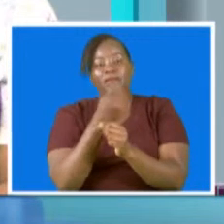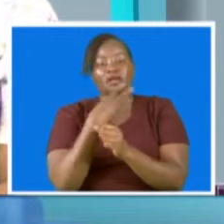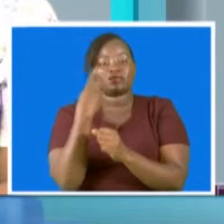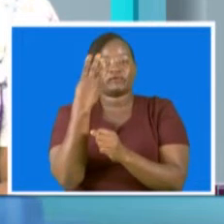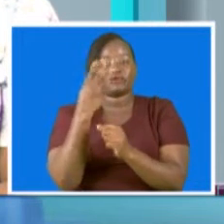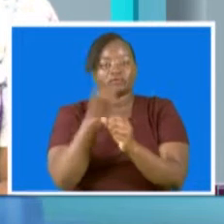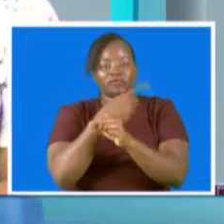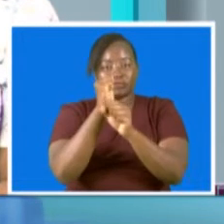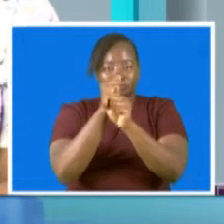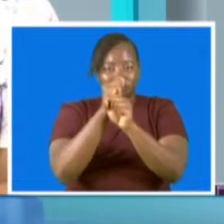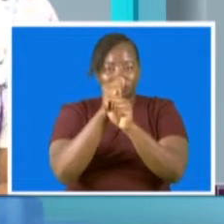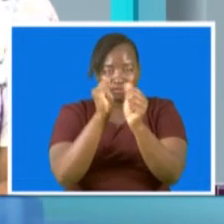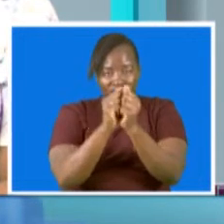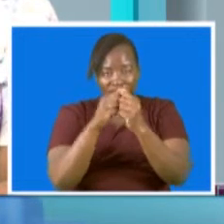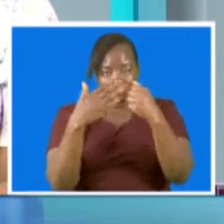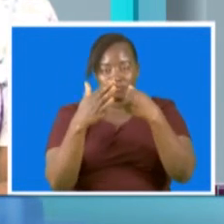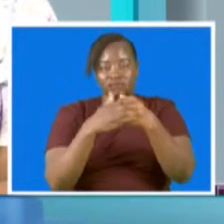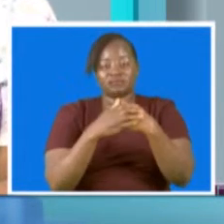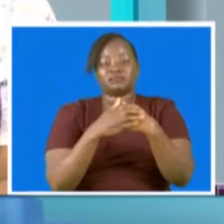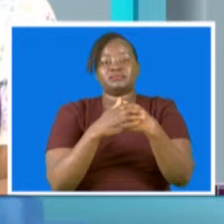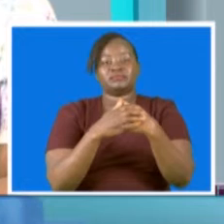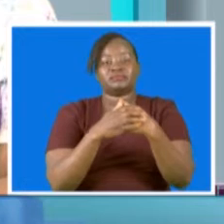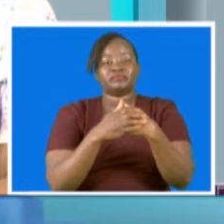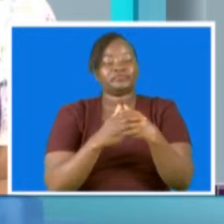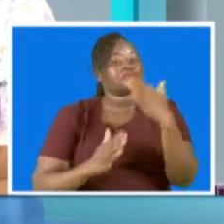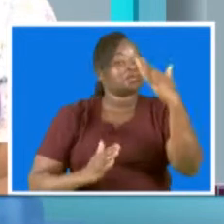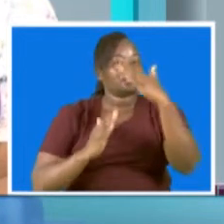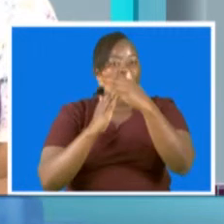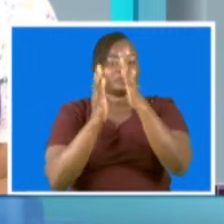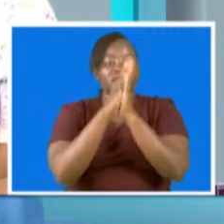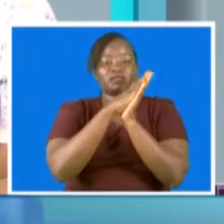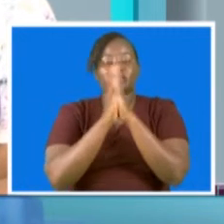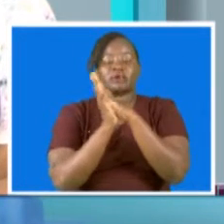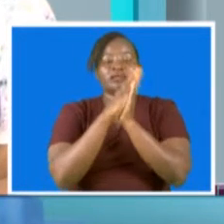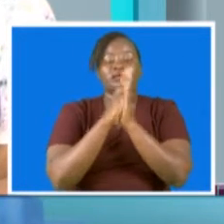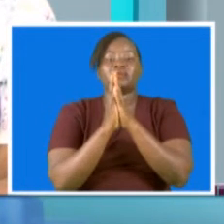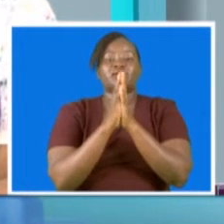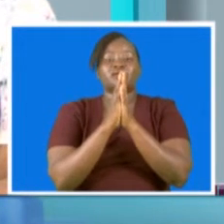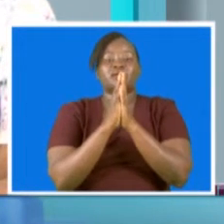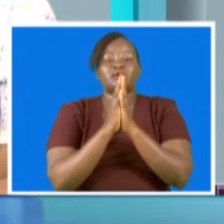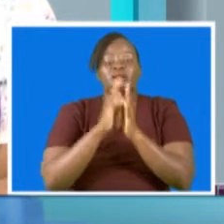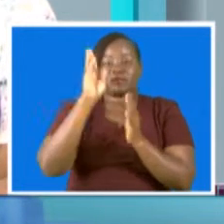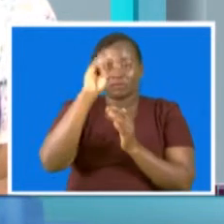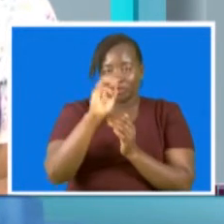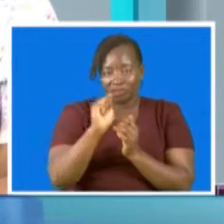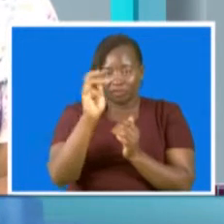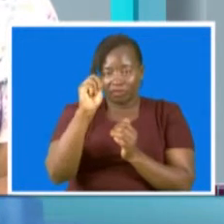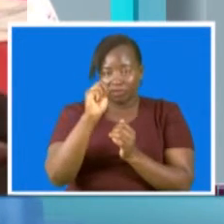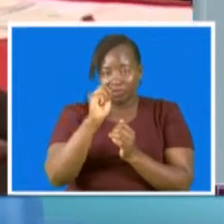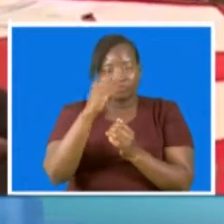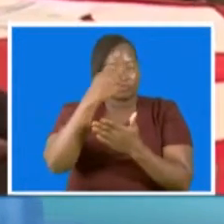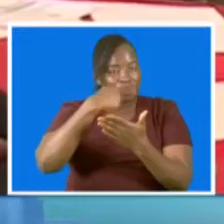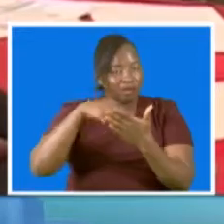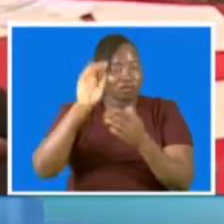ithatu mweri ni wakana mwaka naguo ni wa 2019 hamwe na maratu kuhariria Hwa-Ini wa umuthi ni ati Mutiambai